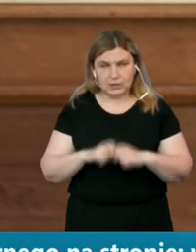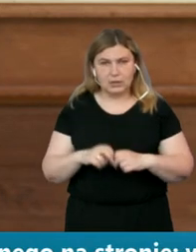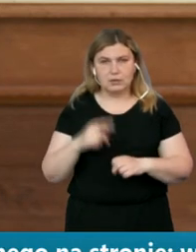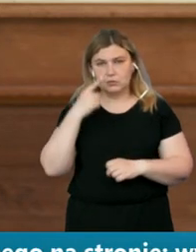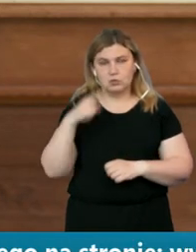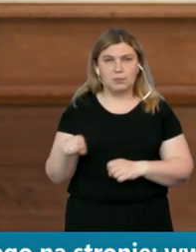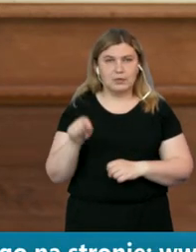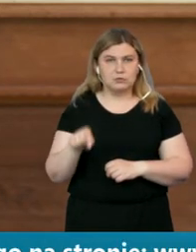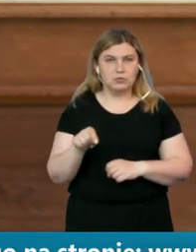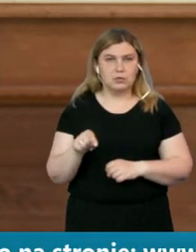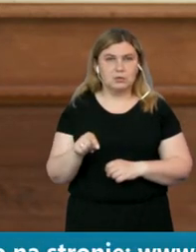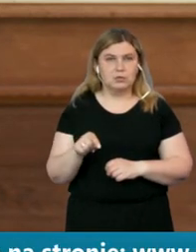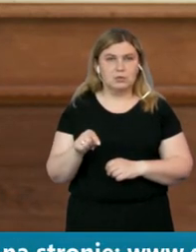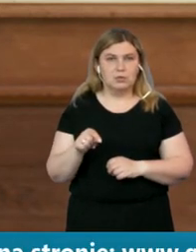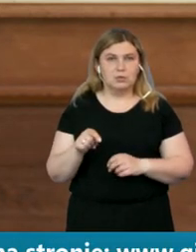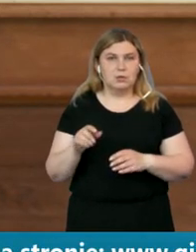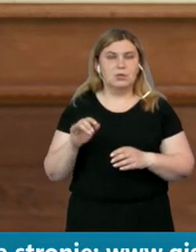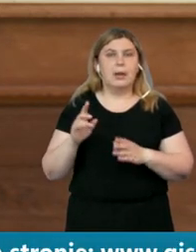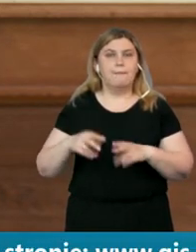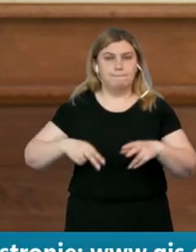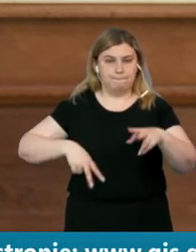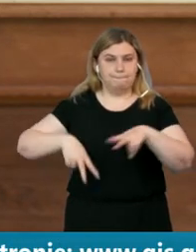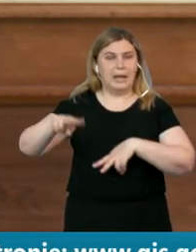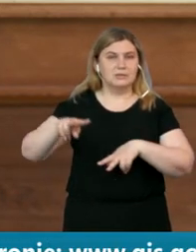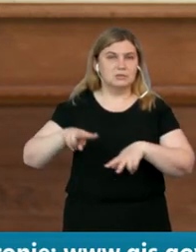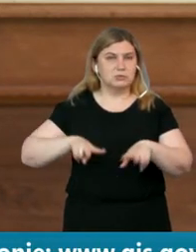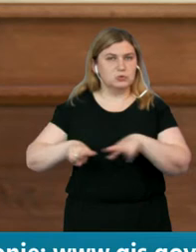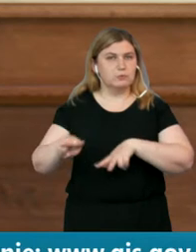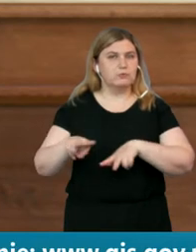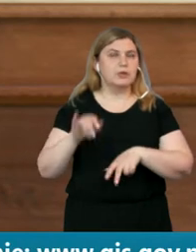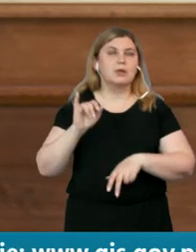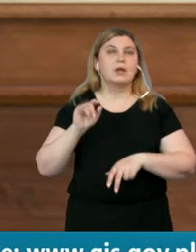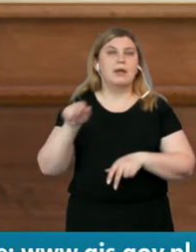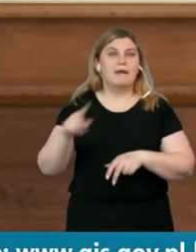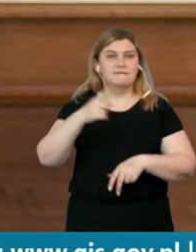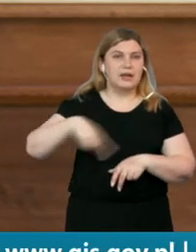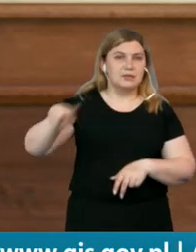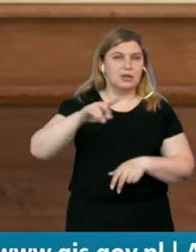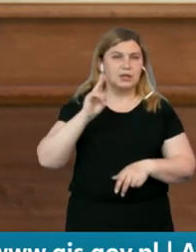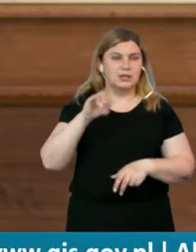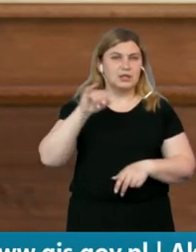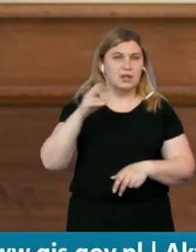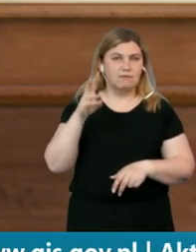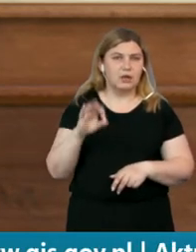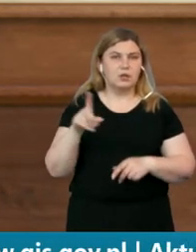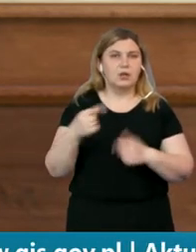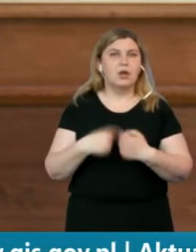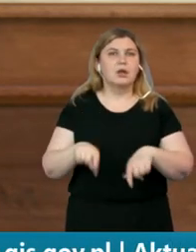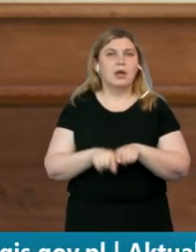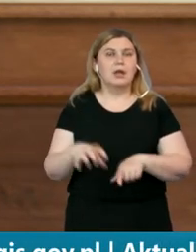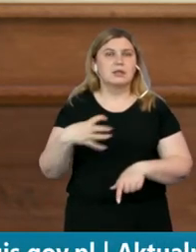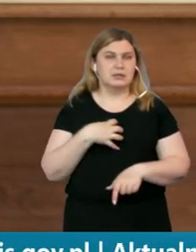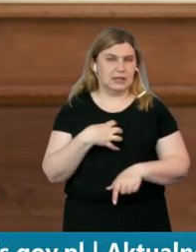na układ pasów na tym węźle. To jest zadanie realizowane przez Dyrekcję Generalną,